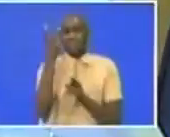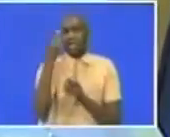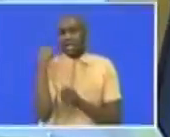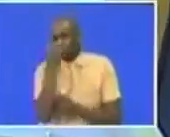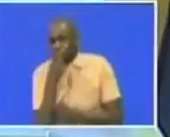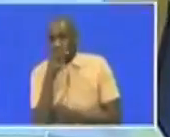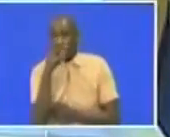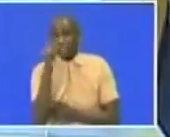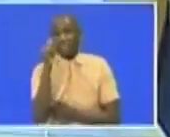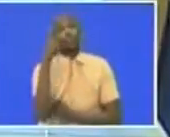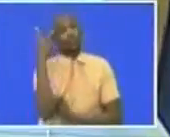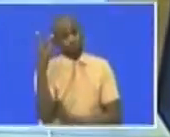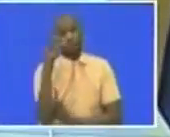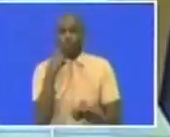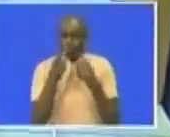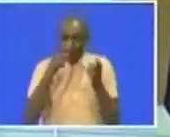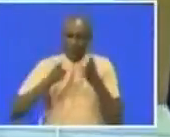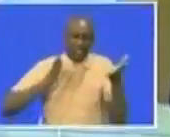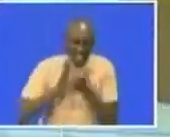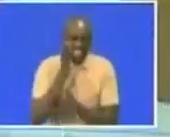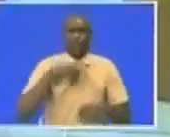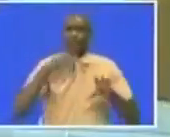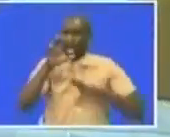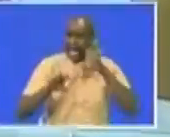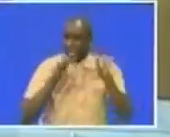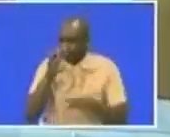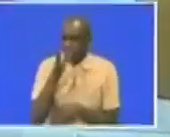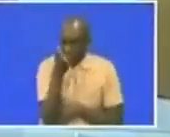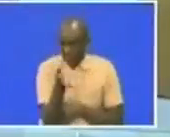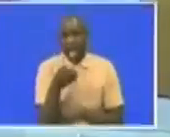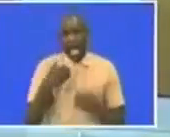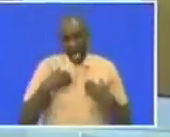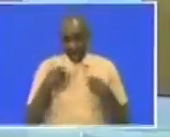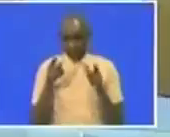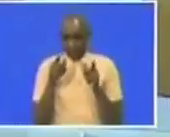pili tunazungumzia haki za wanyama. Hii leo tuko naye